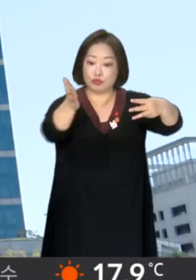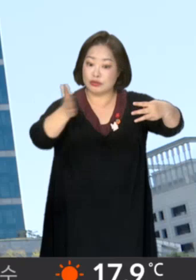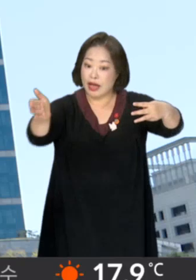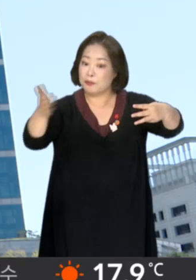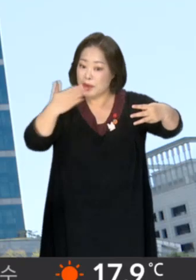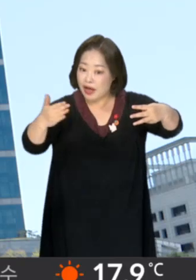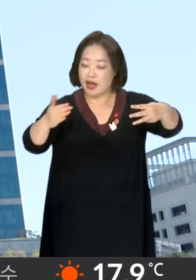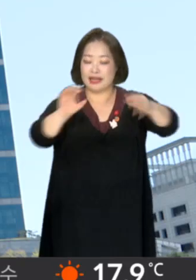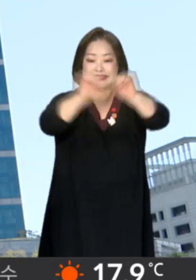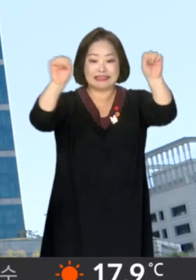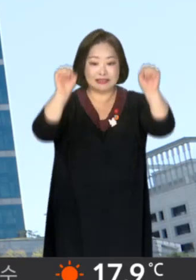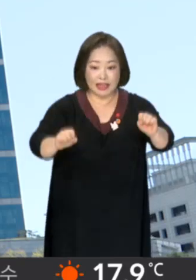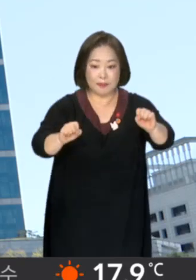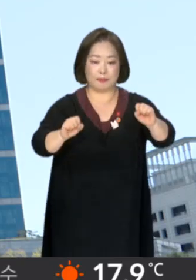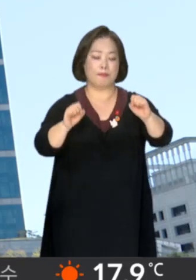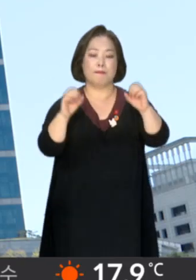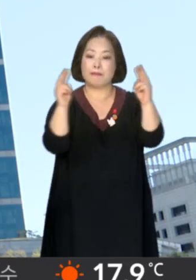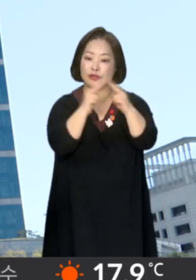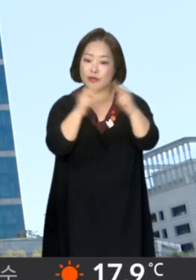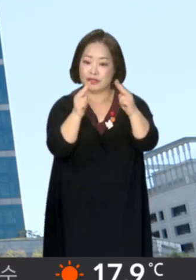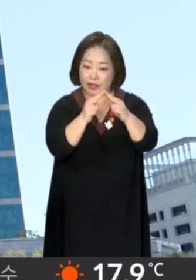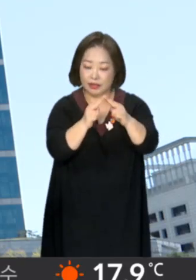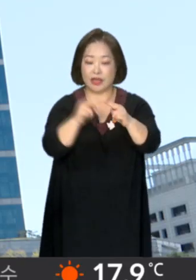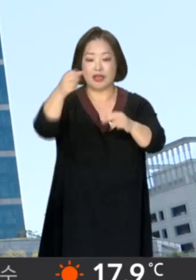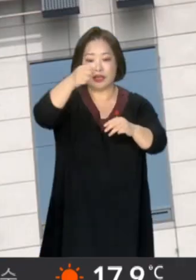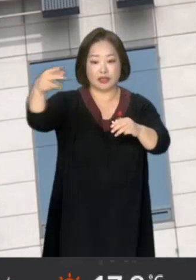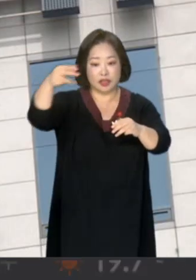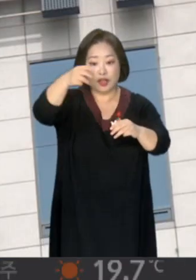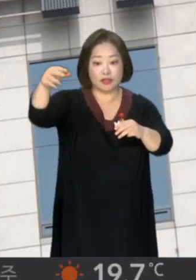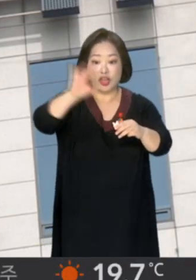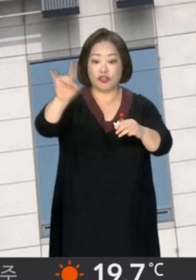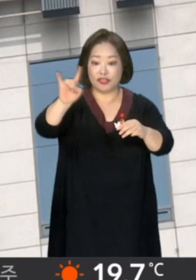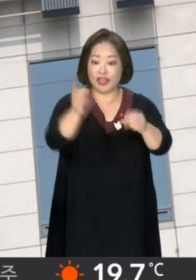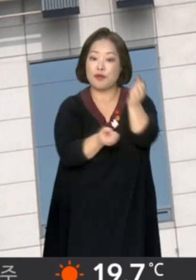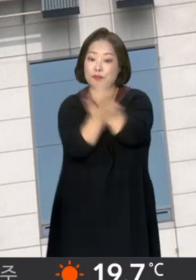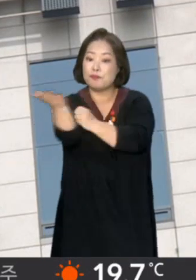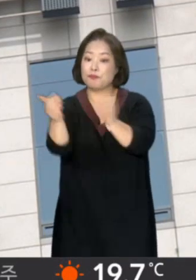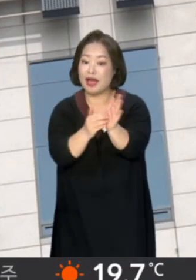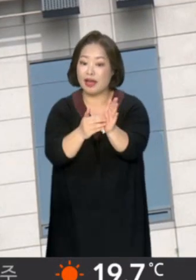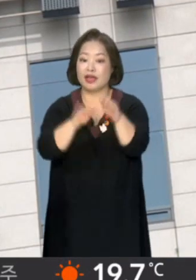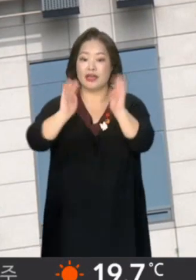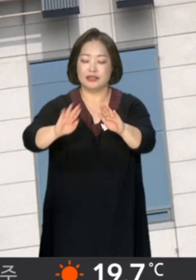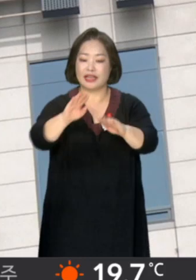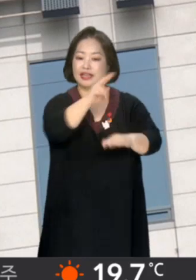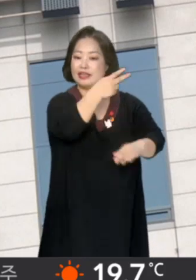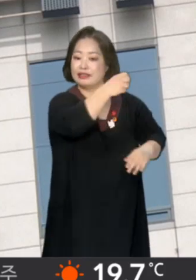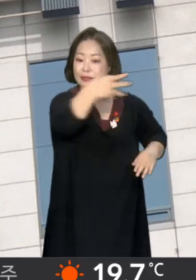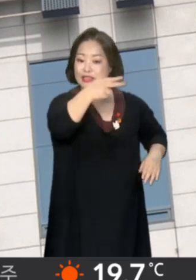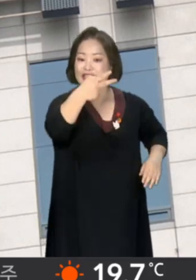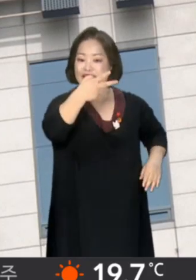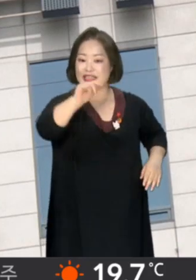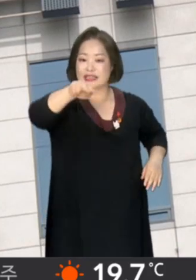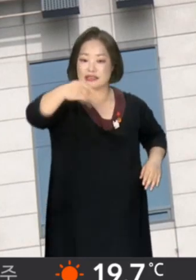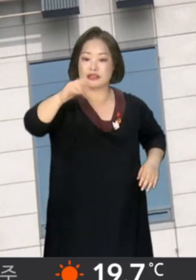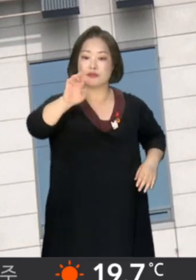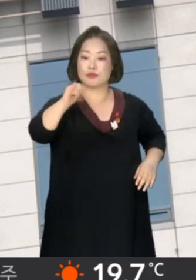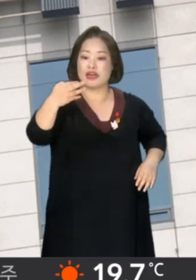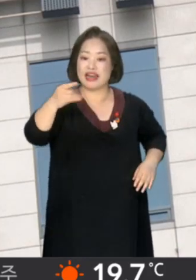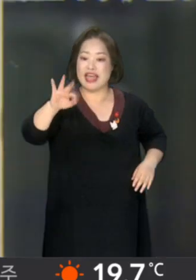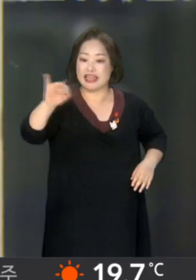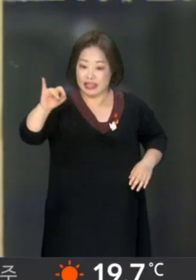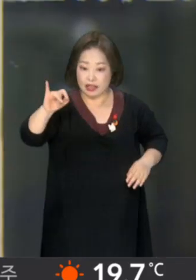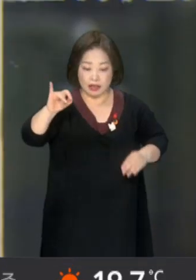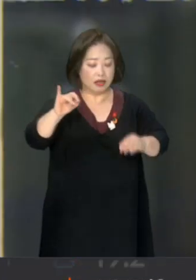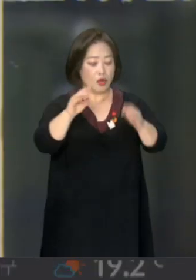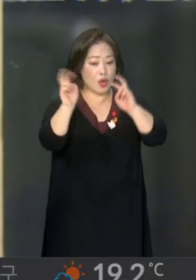사용되는 시스템 반도체를 현대차에 공급하기로 한 바 있습니다. 삼성 디스플레이와 삼성전기도 현대차 그룹과